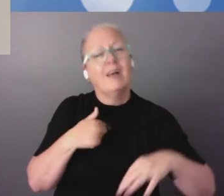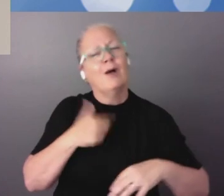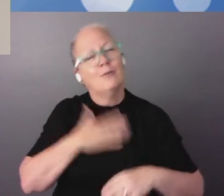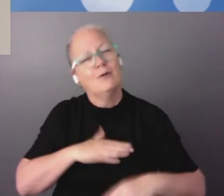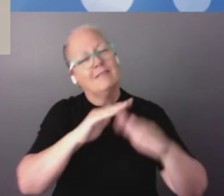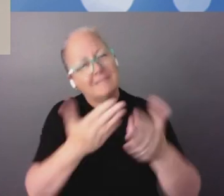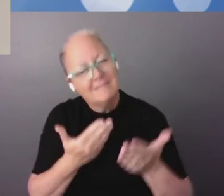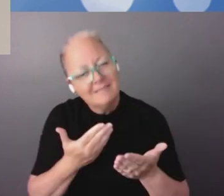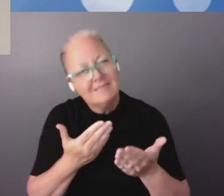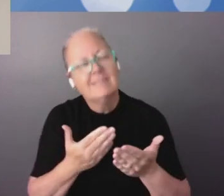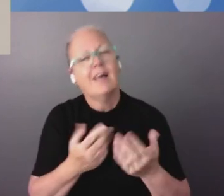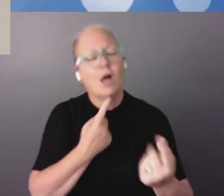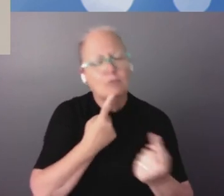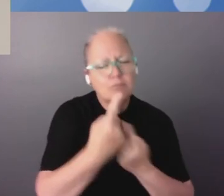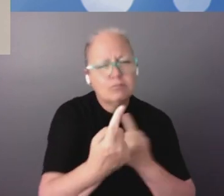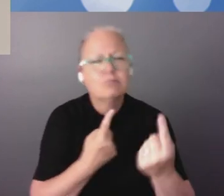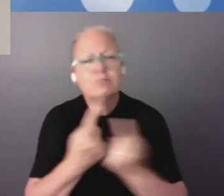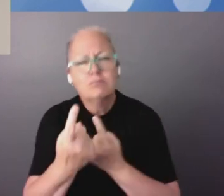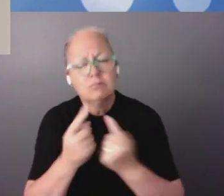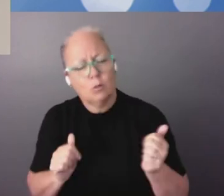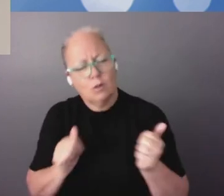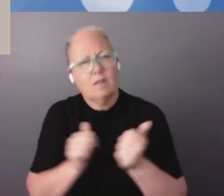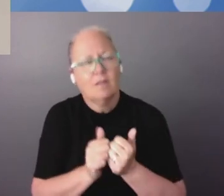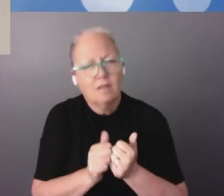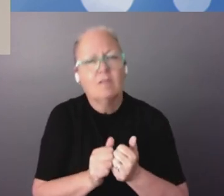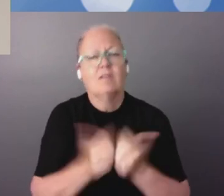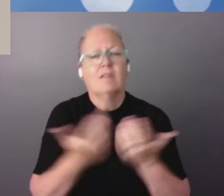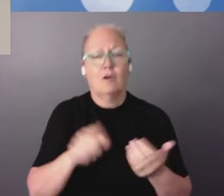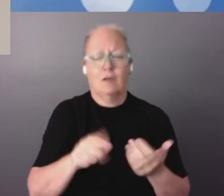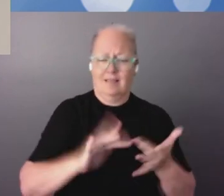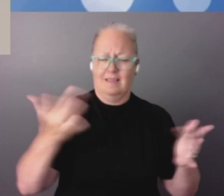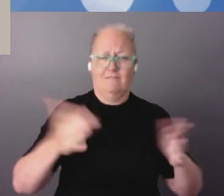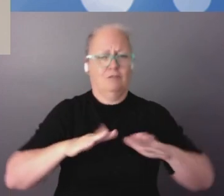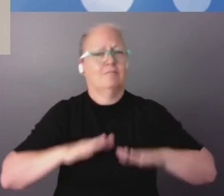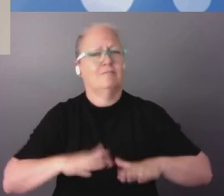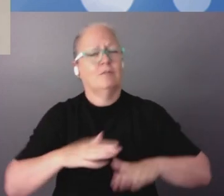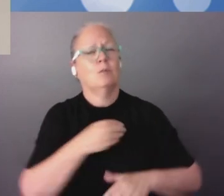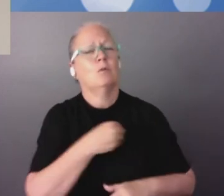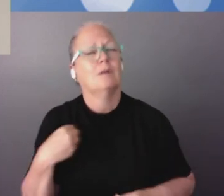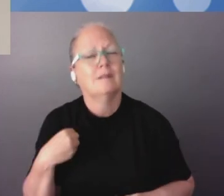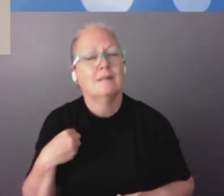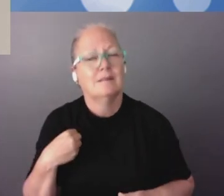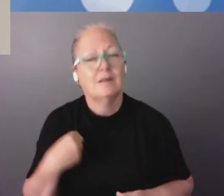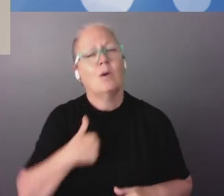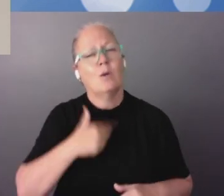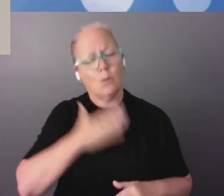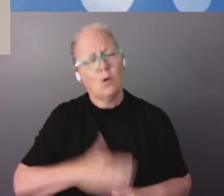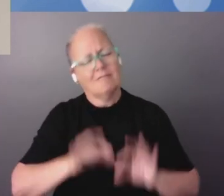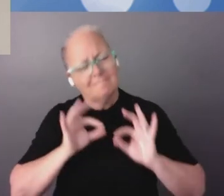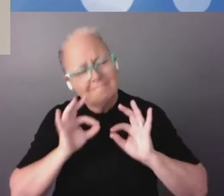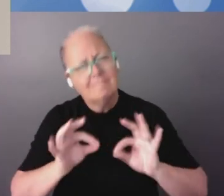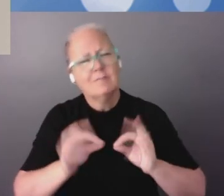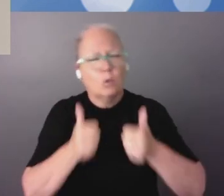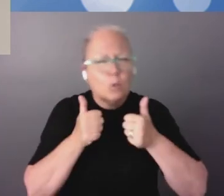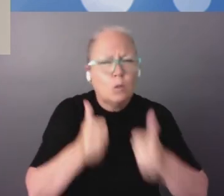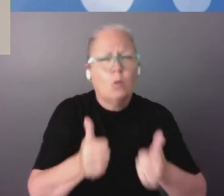вас сердечно пригласить к совместной дискуссии о будущем интернета. Пусть эта встреча станет местом плодотворного